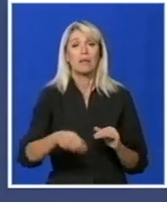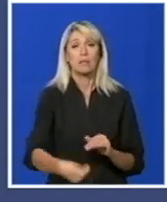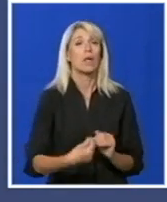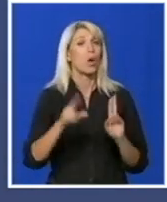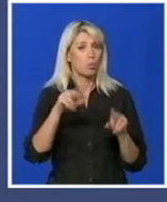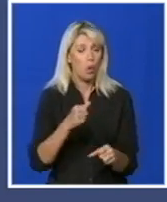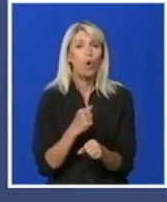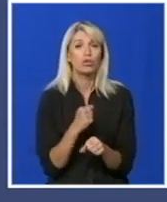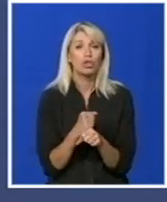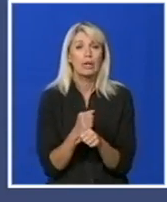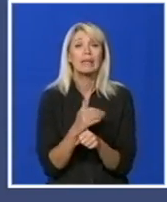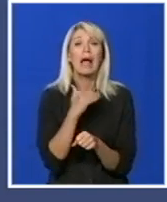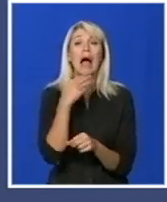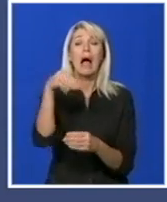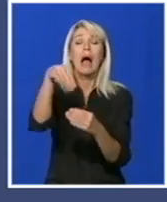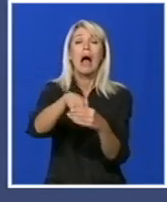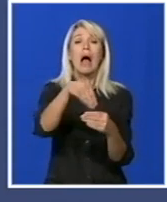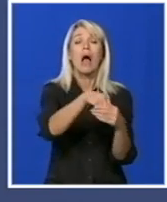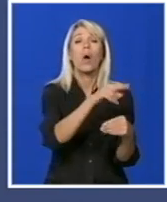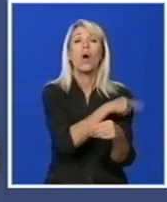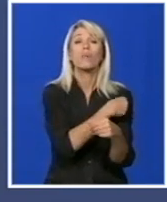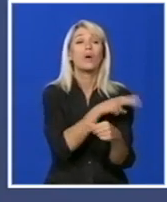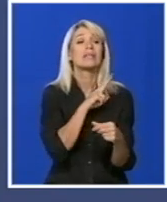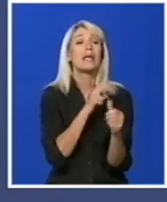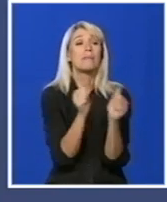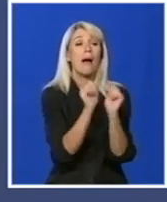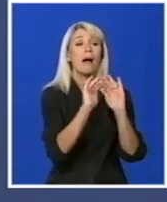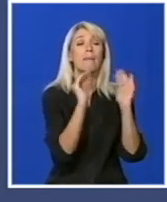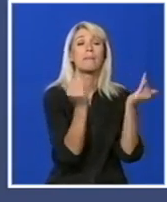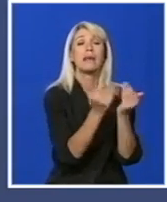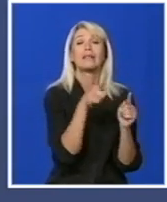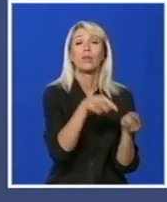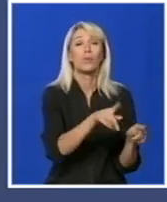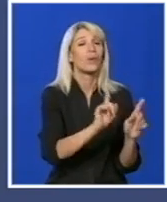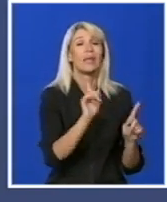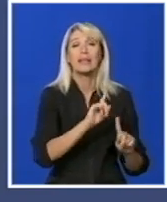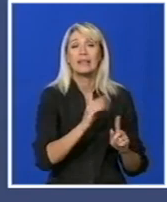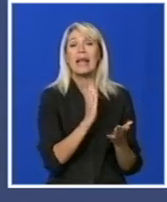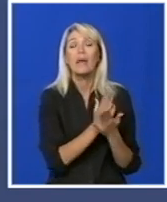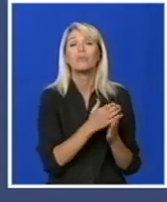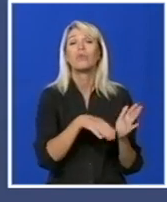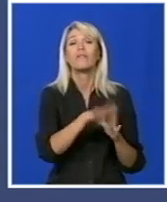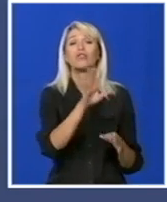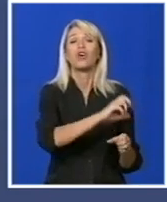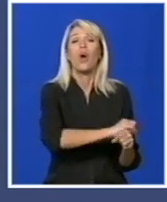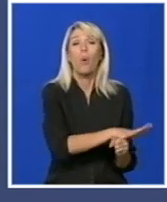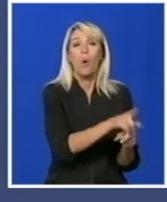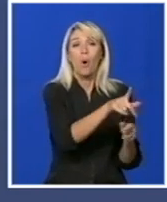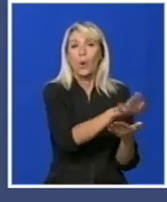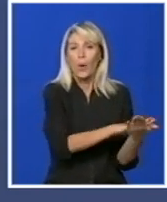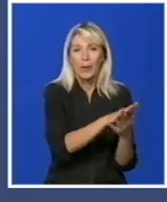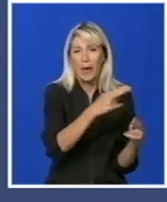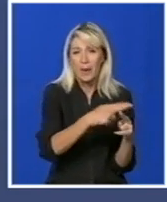da bolnice imaju adekvatne prostorije, odnosno da su izašle iz tog COVID režima, odnosno delovi koji se time